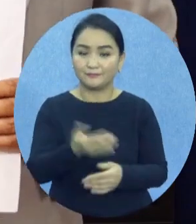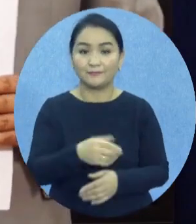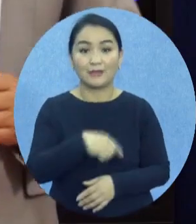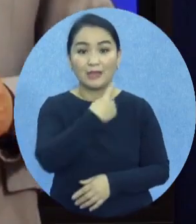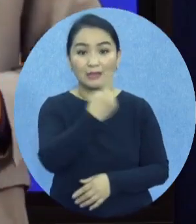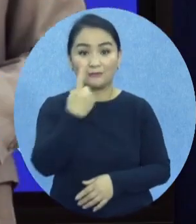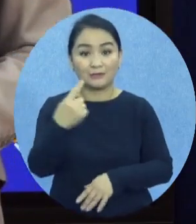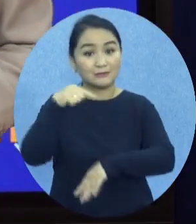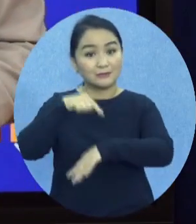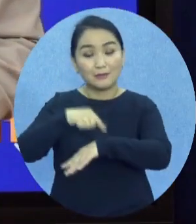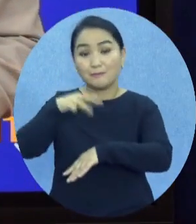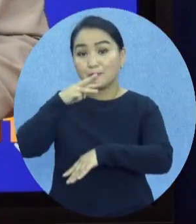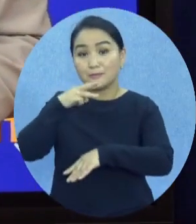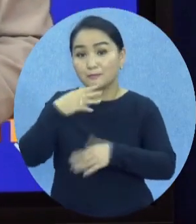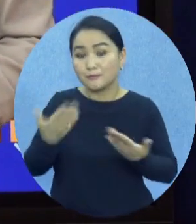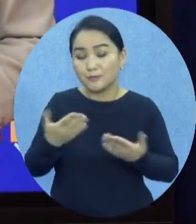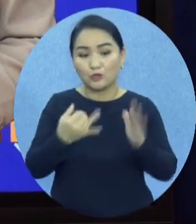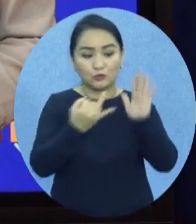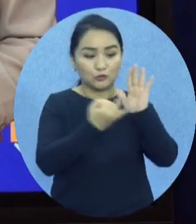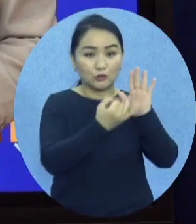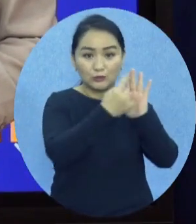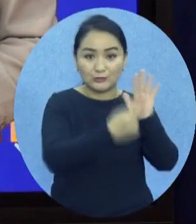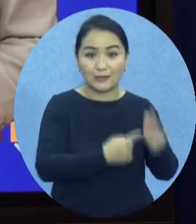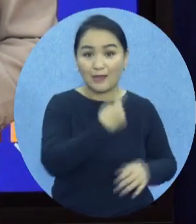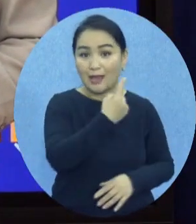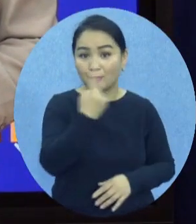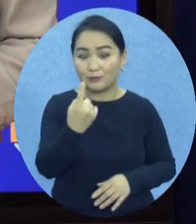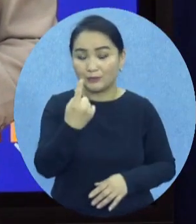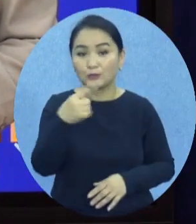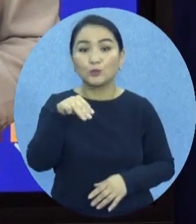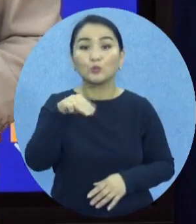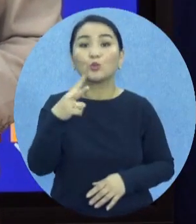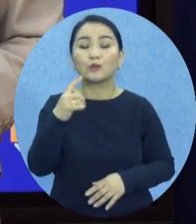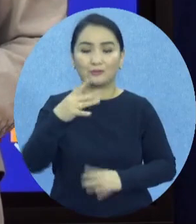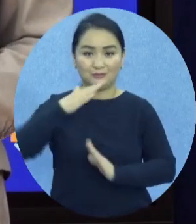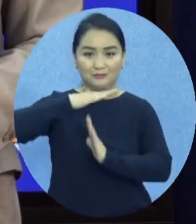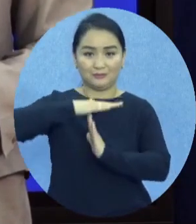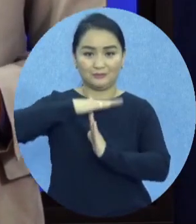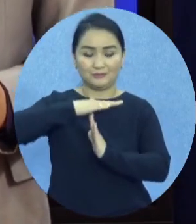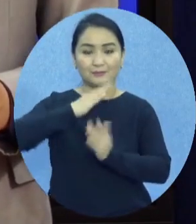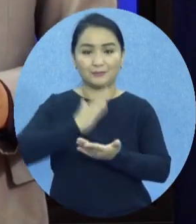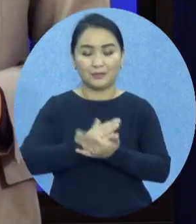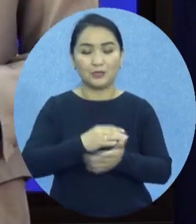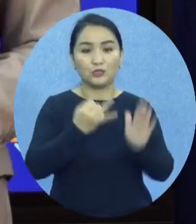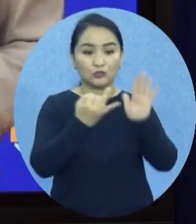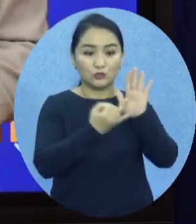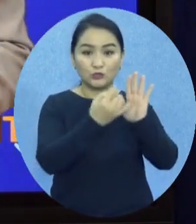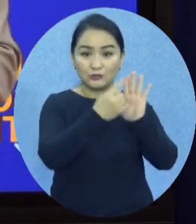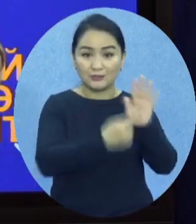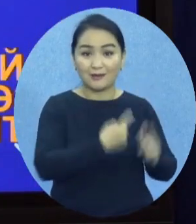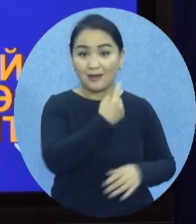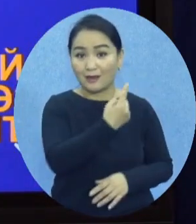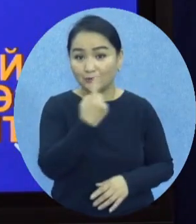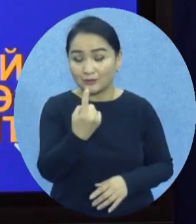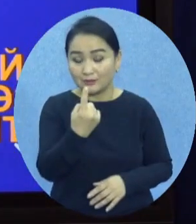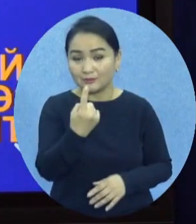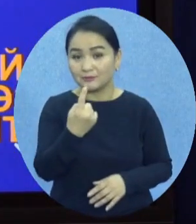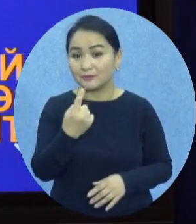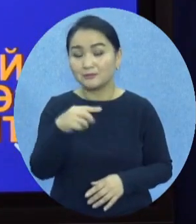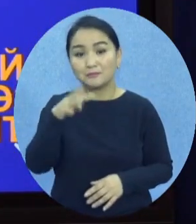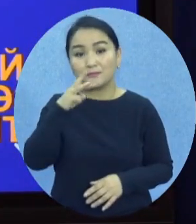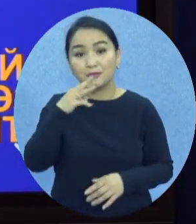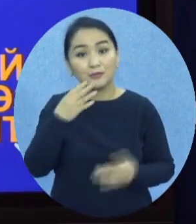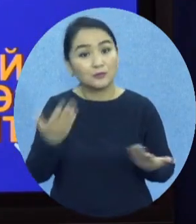сарын 11-ээс эхлээд төр завсарлаж байгаа. За 7-р сарын 11-ээс эхлээд та бүхэндээ бид бол тоон энэ статистик мэдээллүүдийг